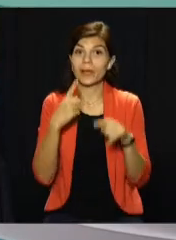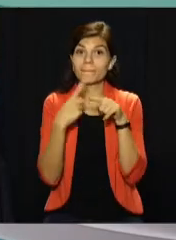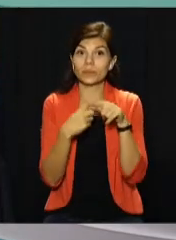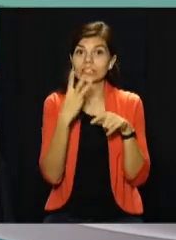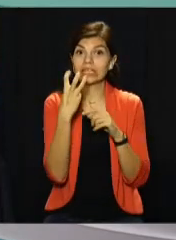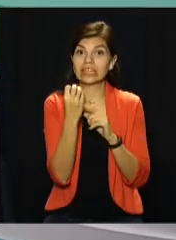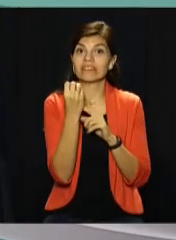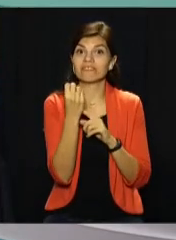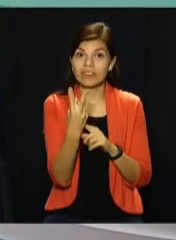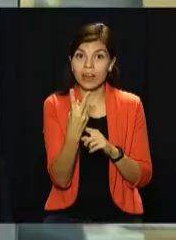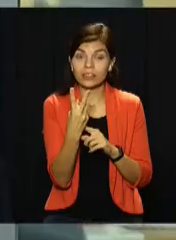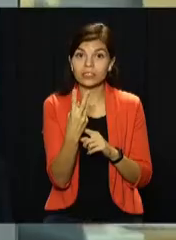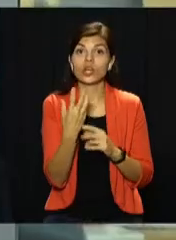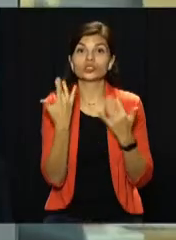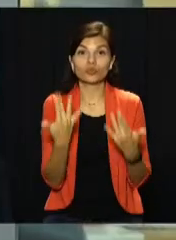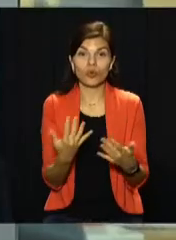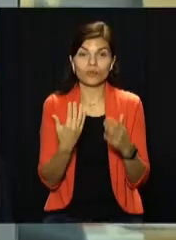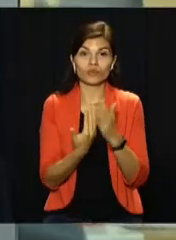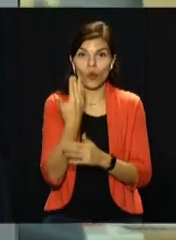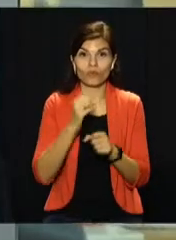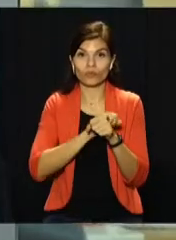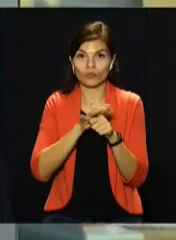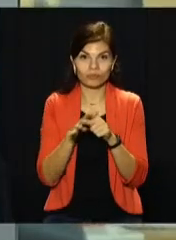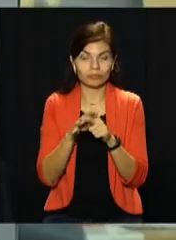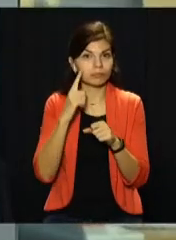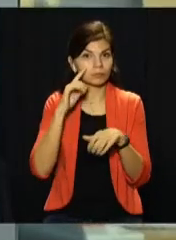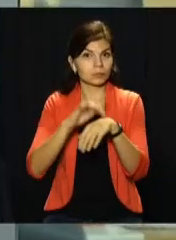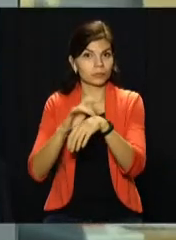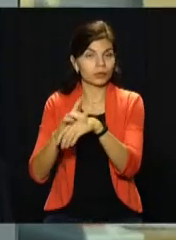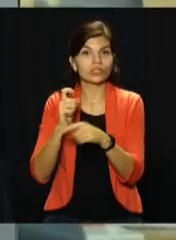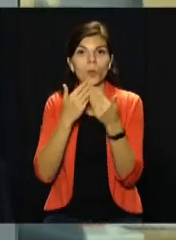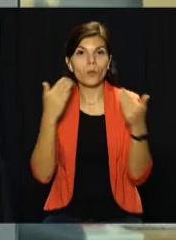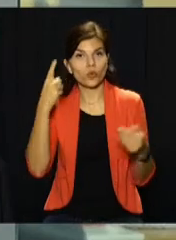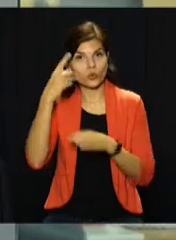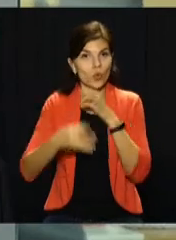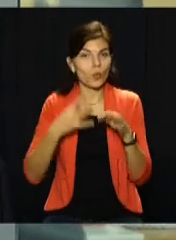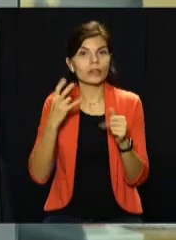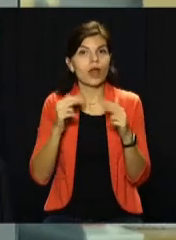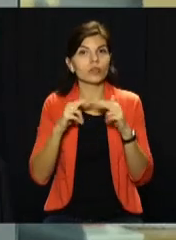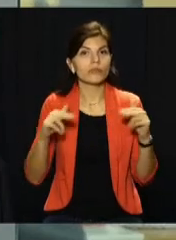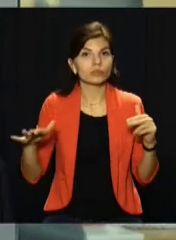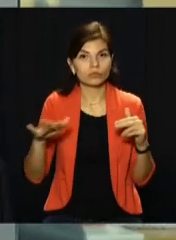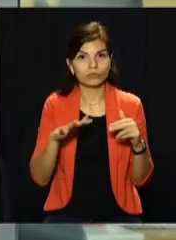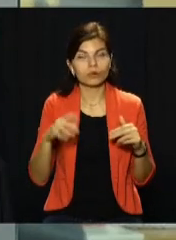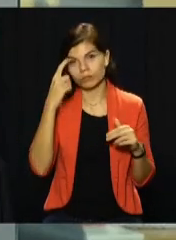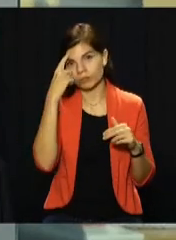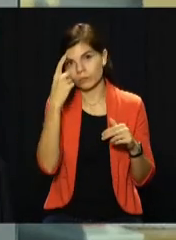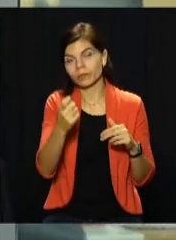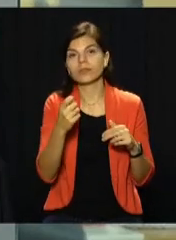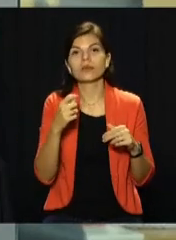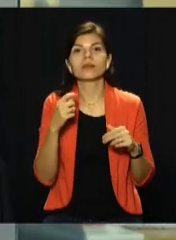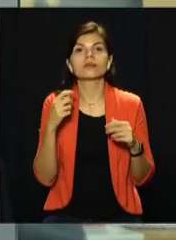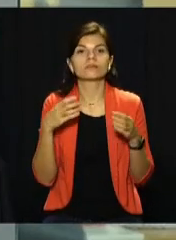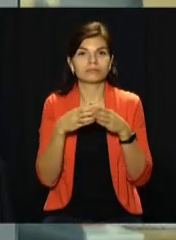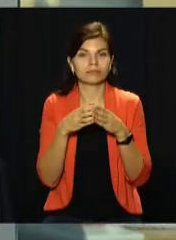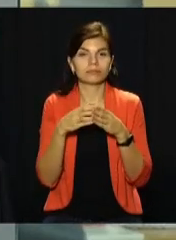розповідатимуть наші кореспонденти. Плюс 312. Стільки нових випадків COVID-19 виявили за останню добу